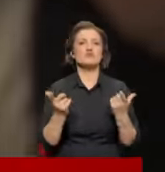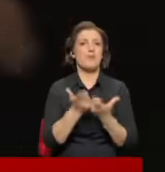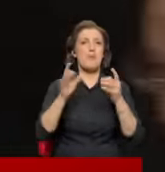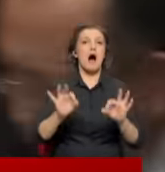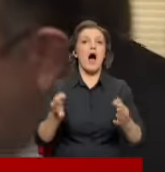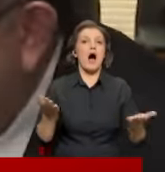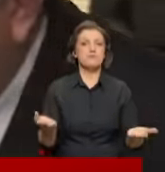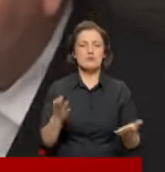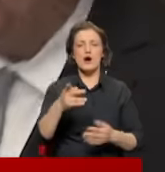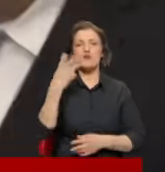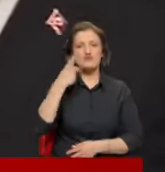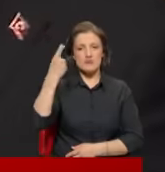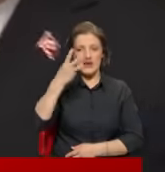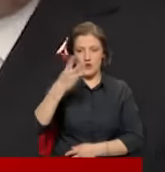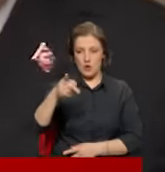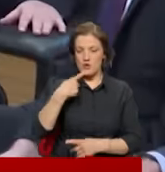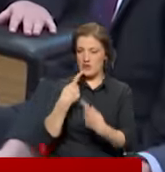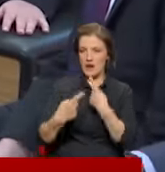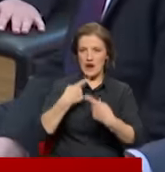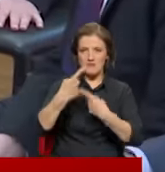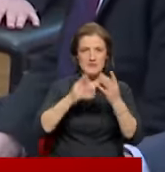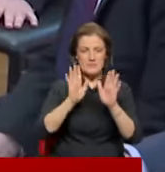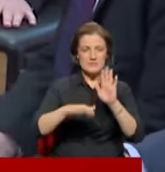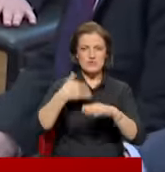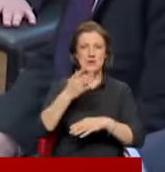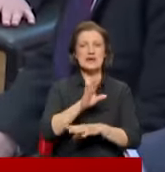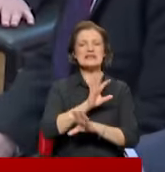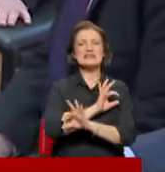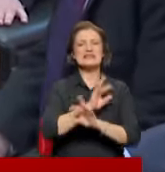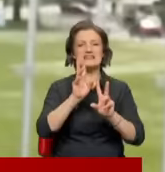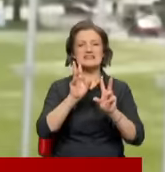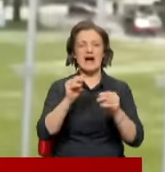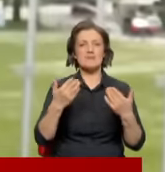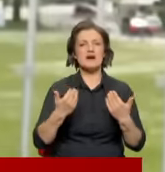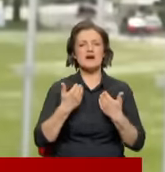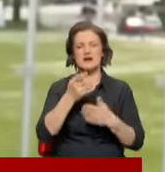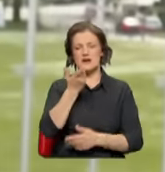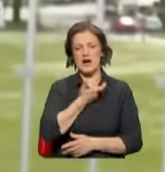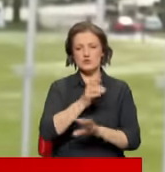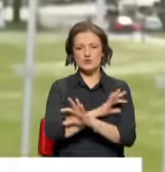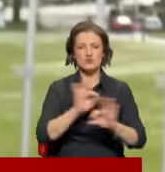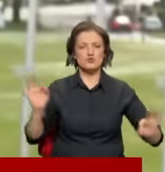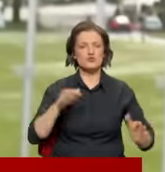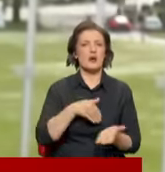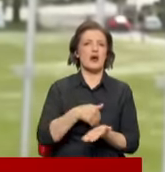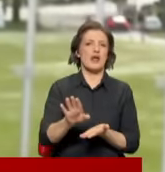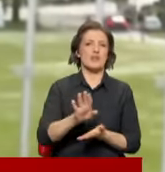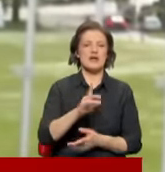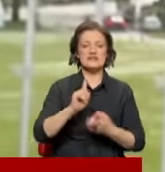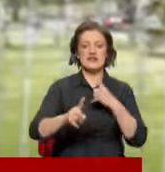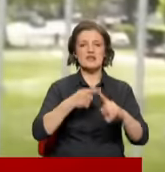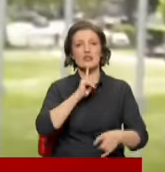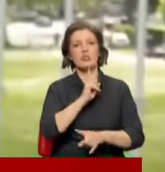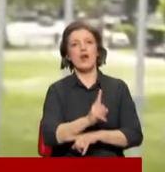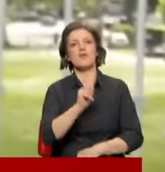başlamamıştı. Erdoğan'ın o sözlerinden sonra CHP'nin tam kanunsuzluk başvurusu reddedildi. Siyasi bir karardır. Siyasi talimatla